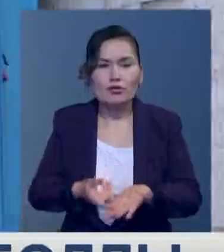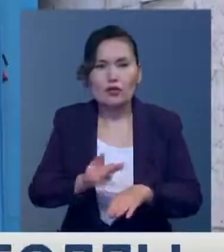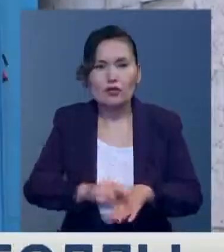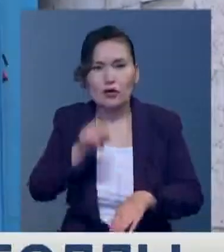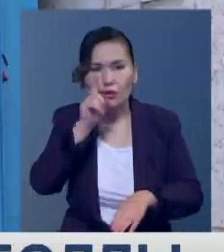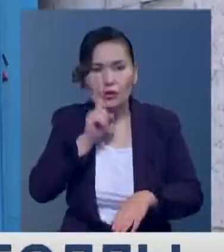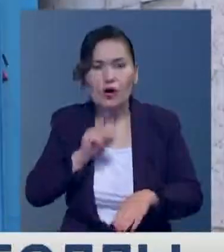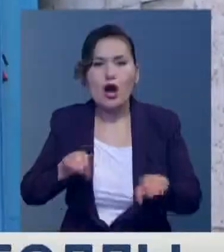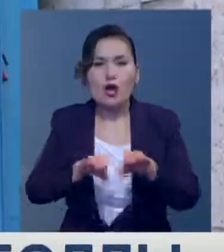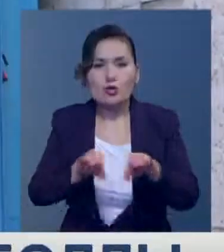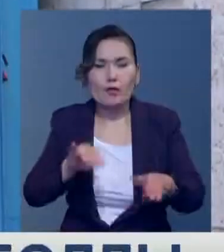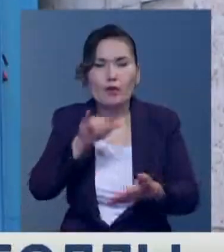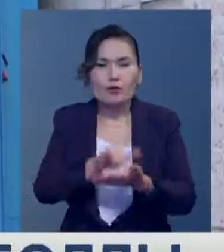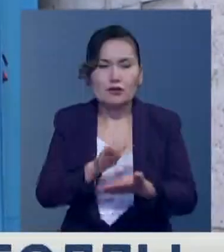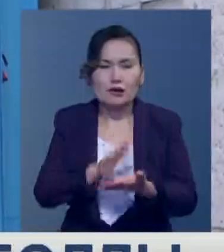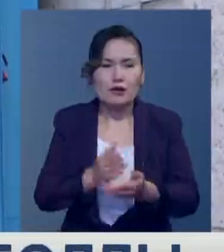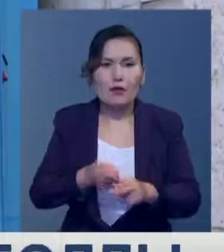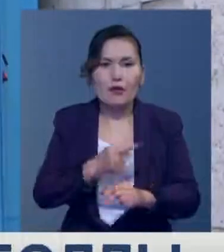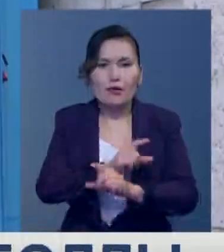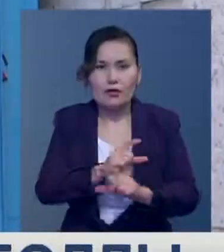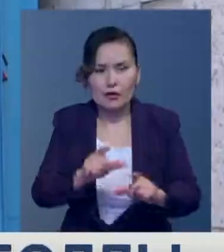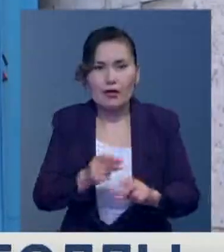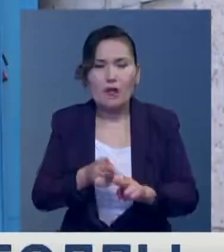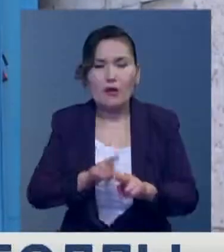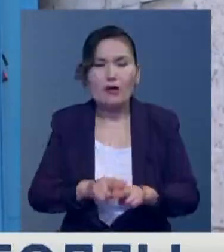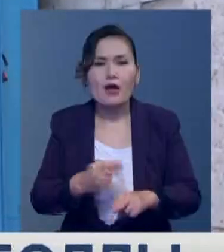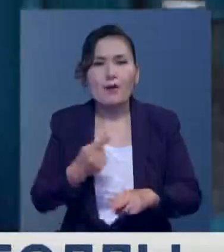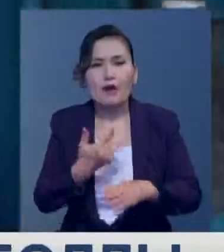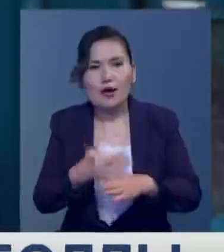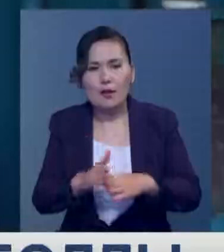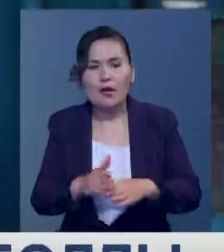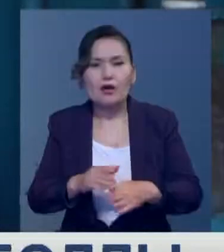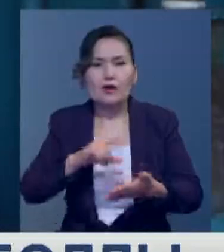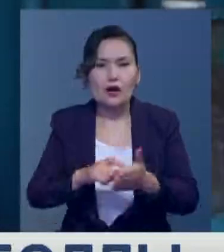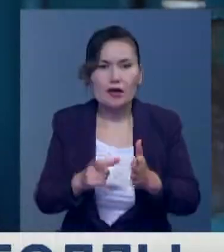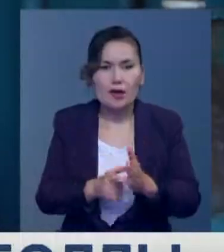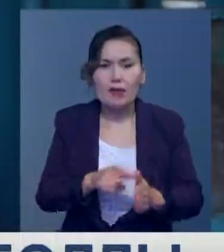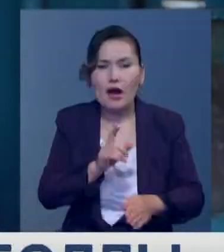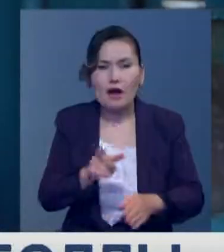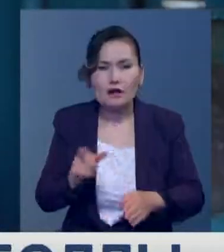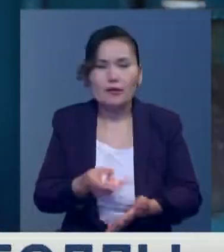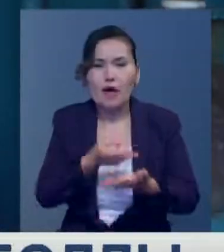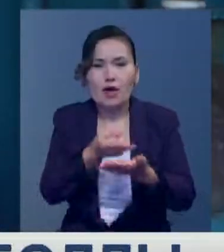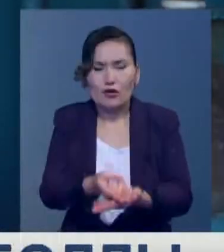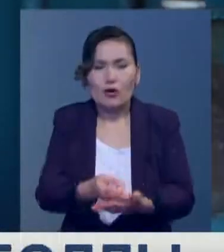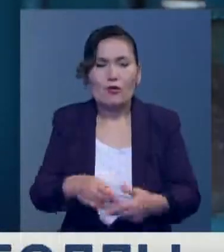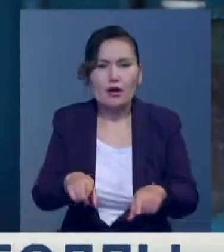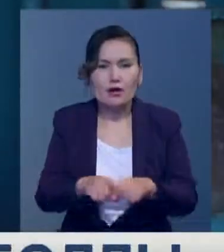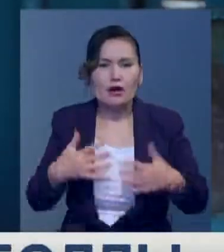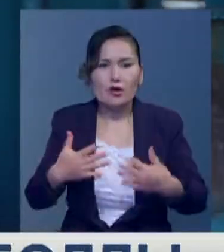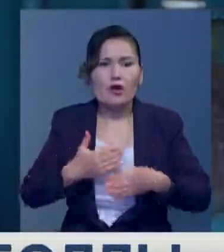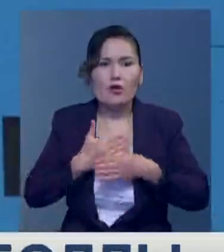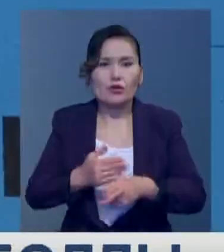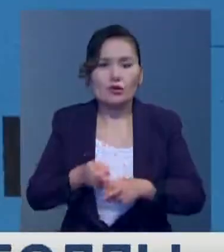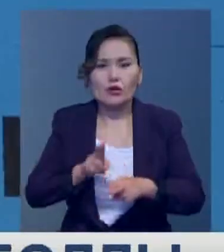тартылған. Осының арқасында аурухананың бір қабаты толық жансақтау бөлімі болып құрылды. Ол 50 төсектік бөлімше, оттегі